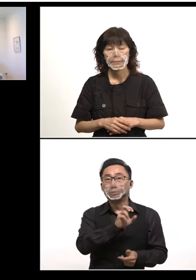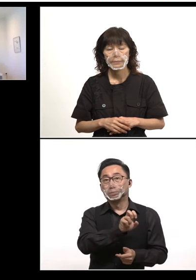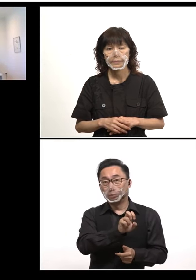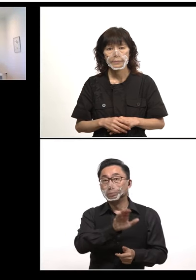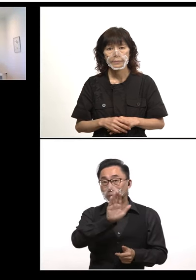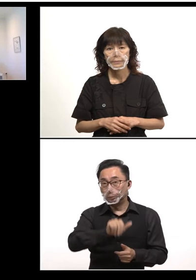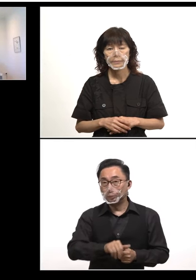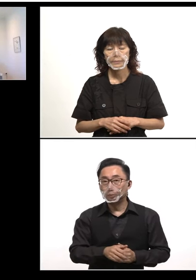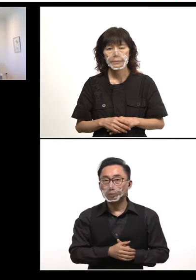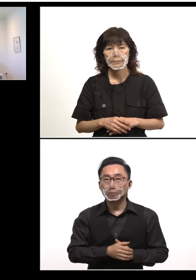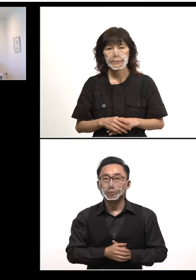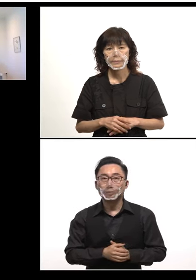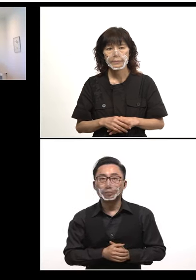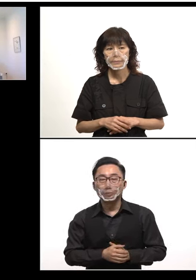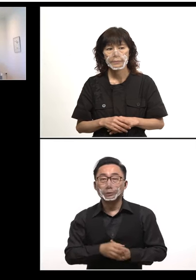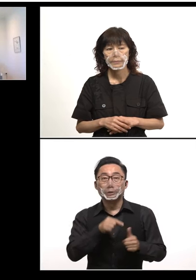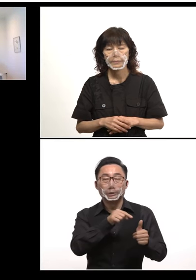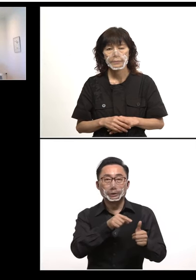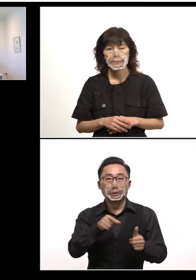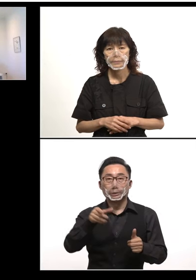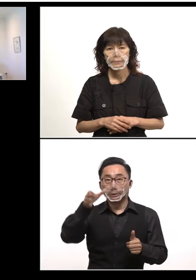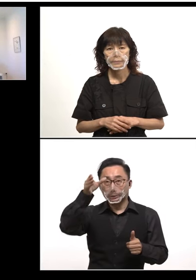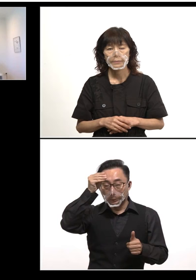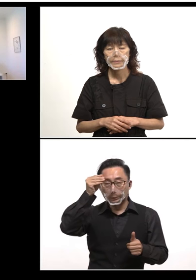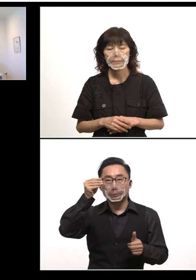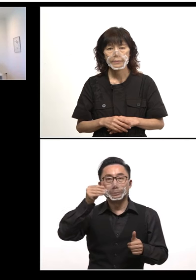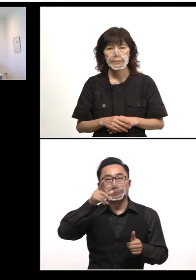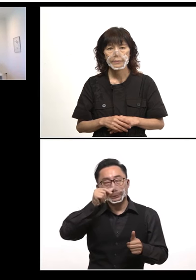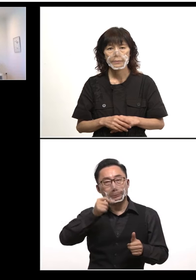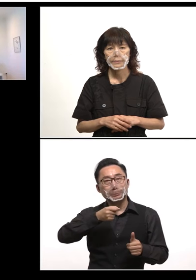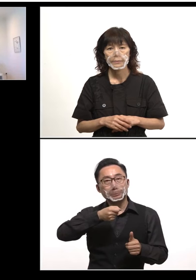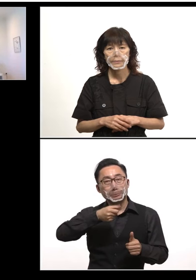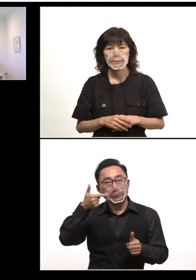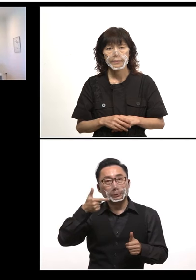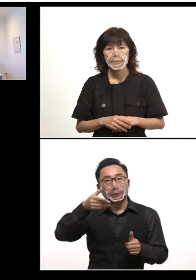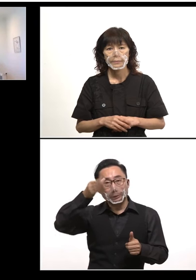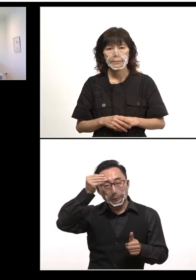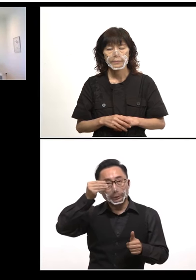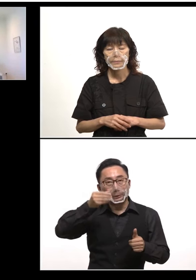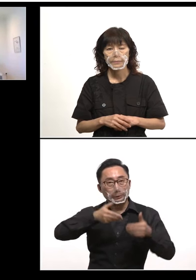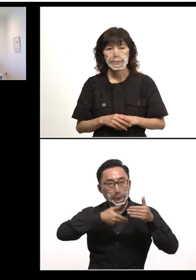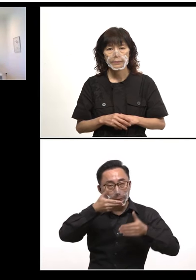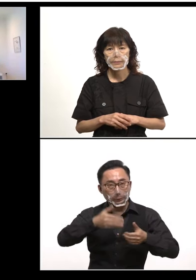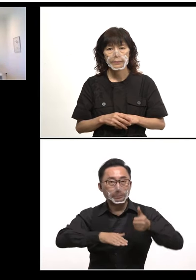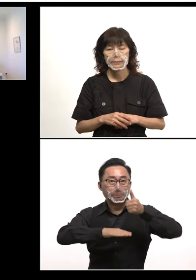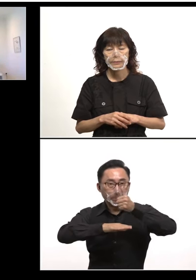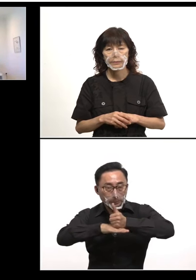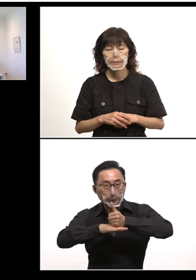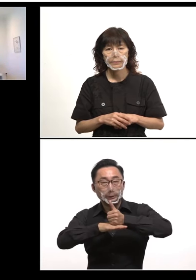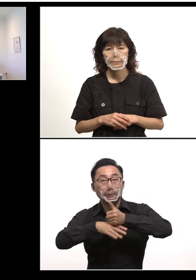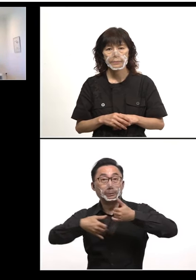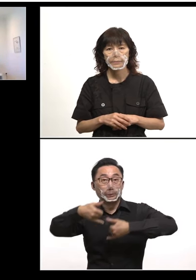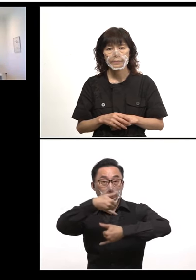後咧，喺個表演入面咧，我都係好重要啊！佢點樣可以 enjoy 佢個表演